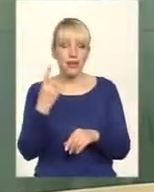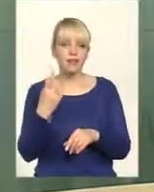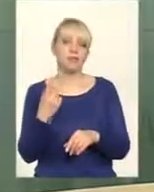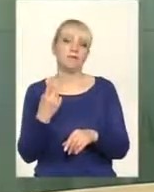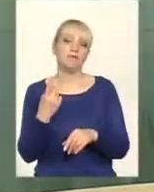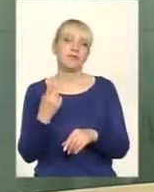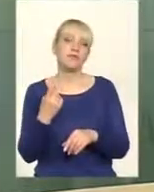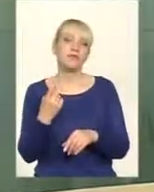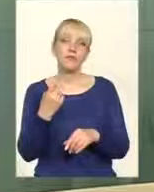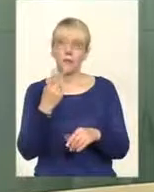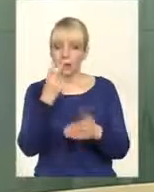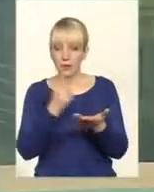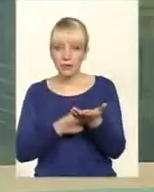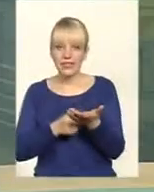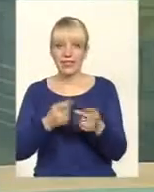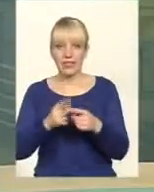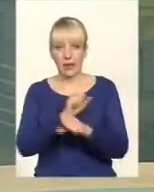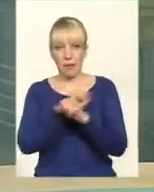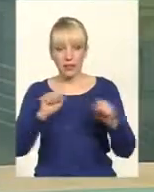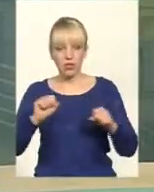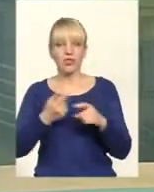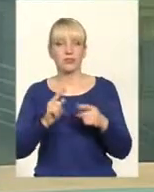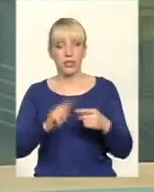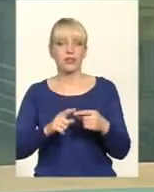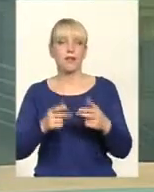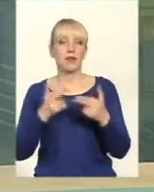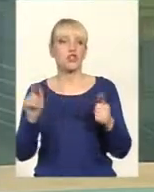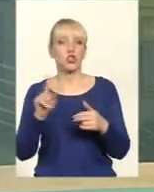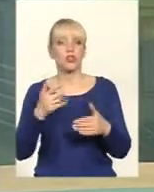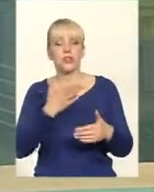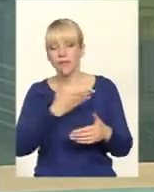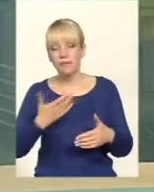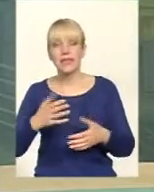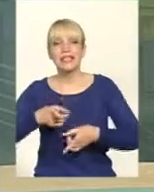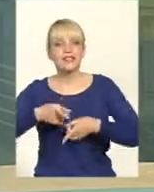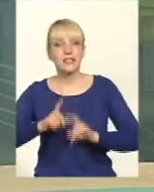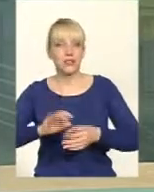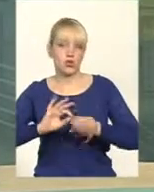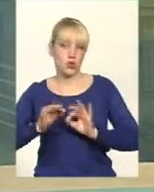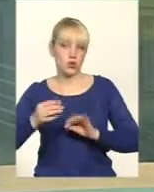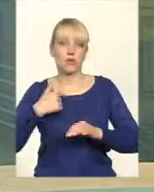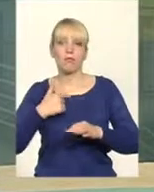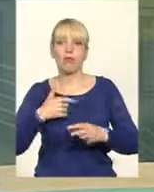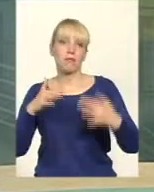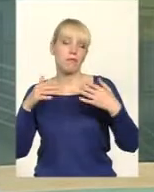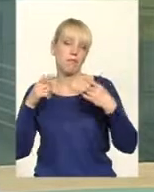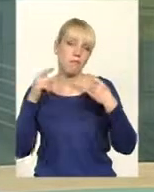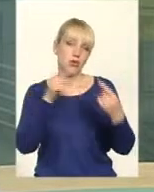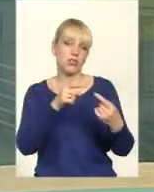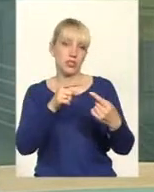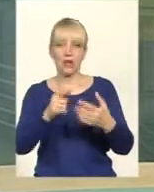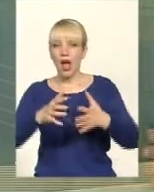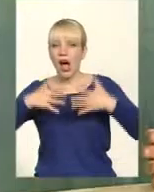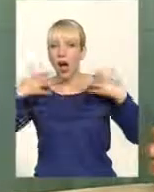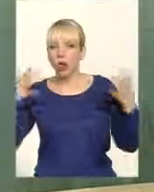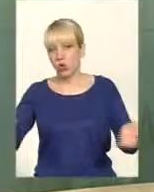такого патриотизма, это именно эта позиция, что сейчас, ну, действительно нам сложно. Мы противостоим огромной стране и воюем в